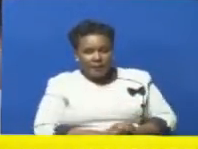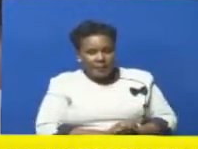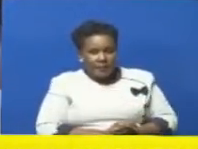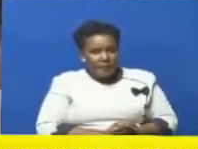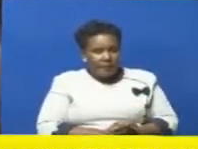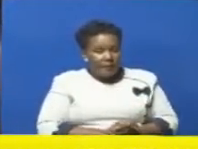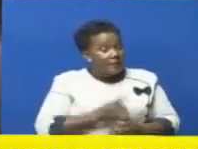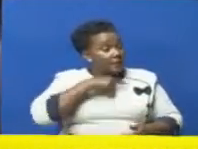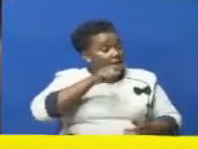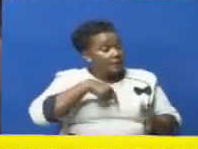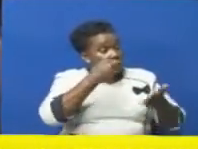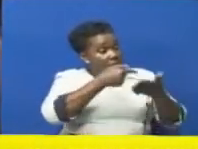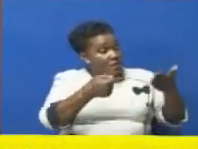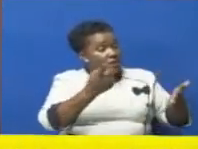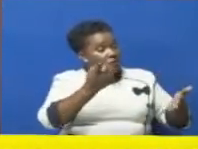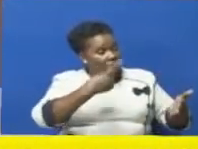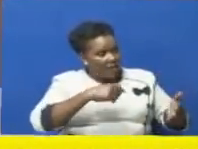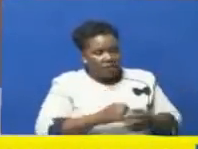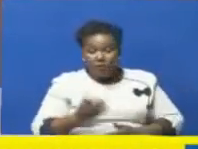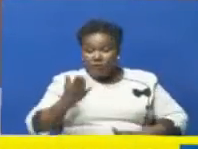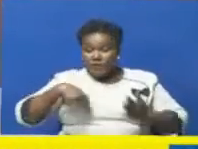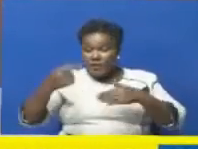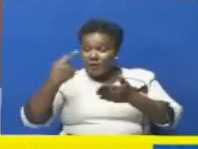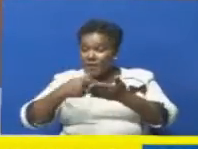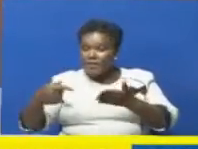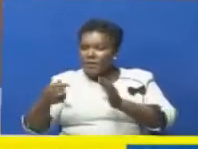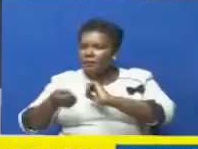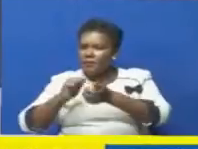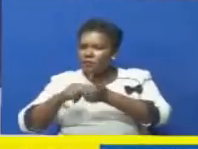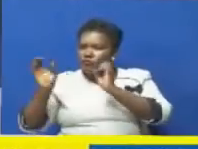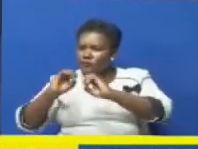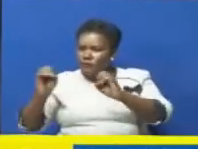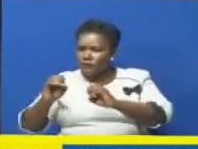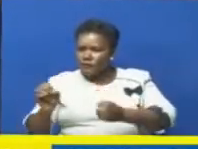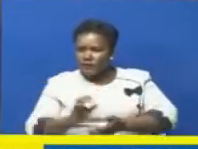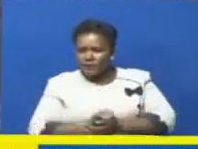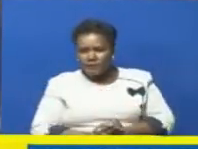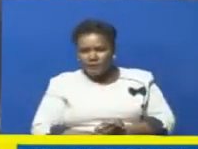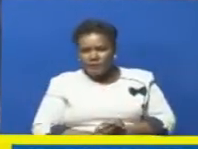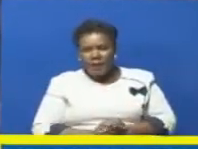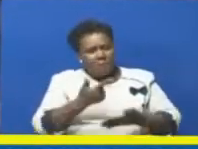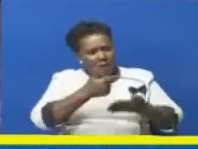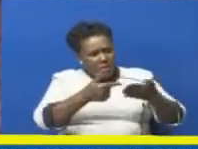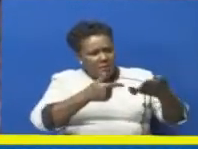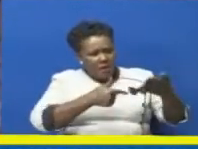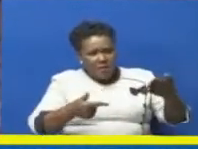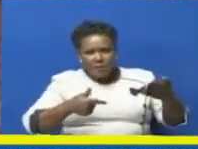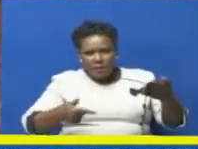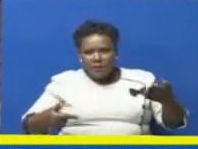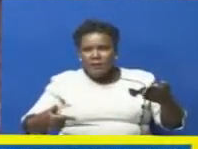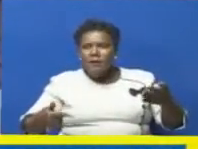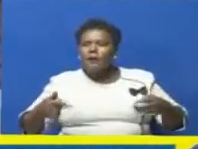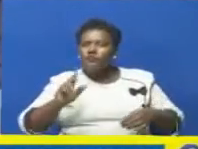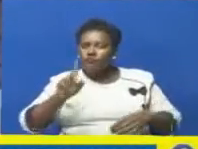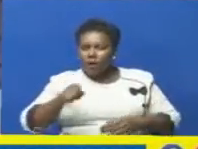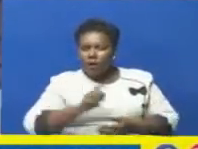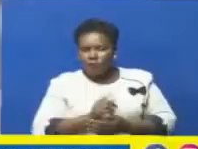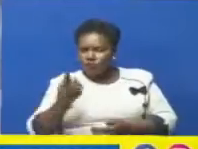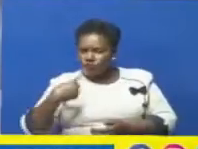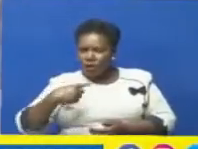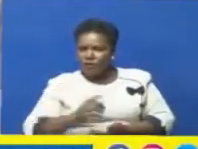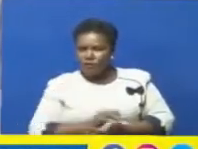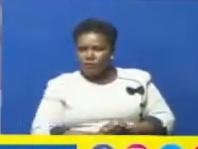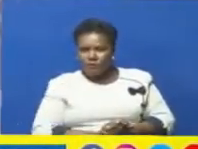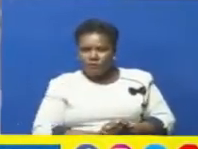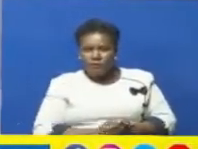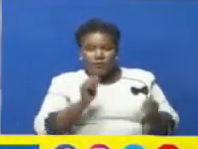tunayo, na kama mtataka majina sisi tunaweza kutaja pia majina ya wenzetu wanaoshughulika na swala hili kule kwa busara kubwa.